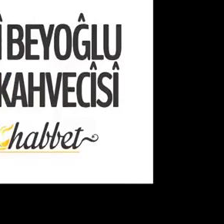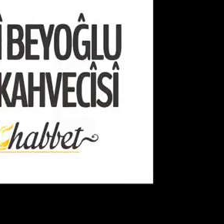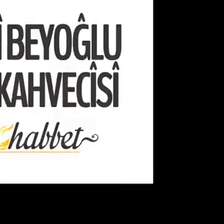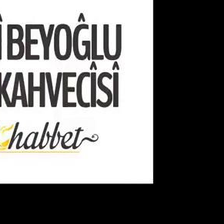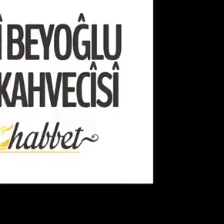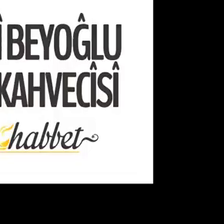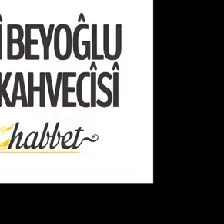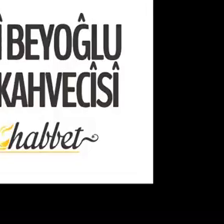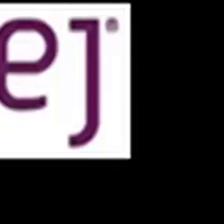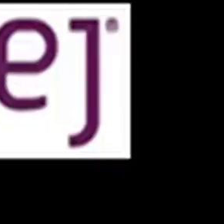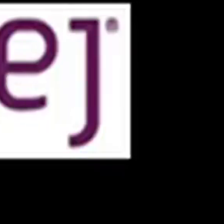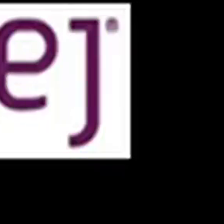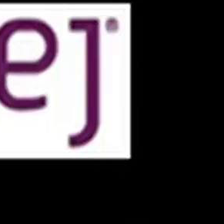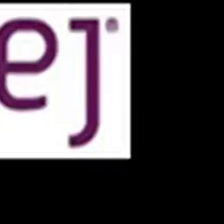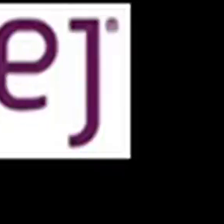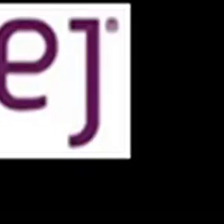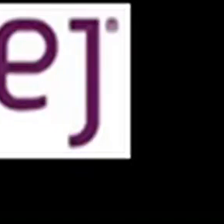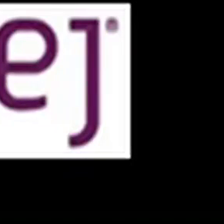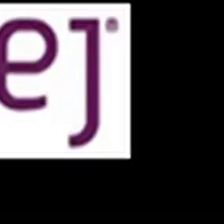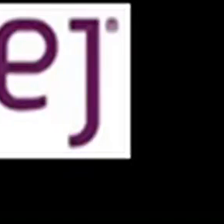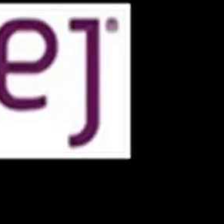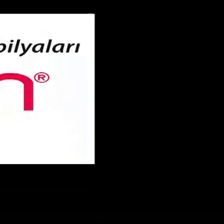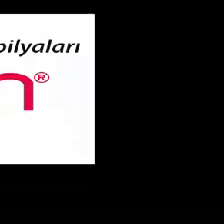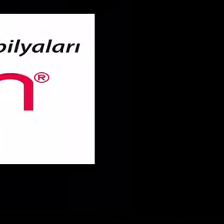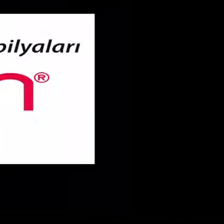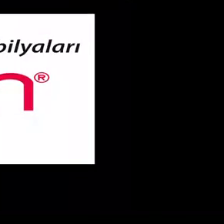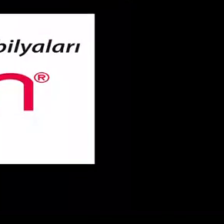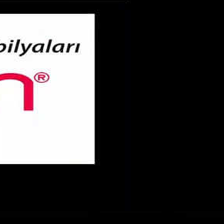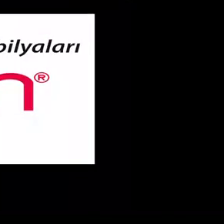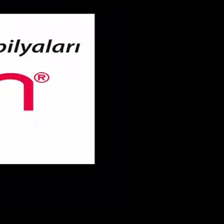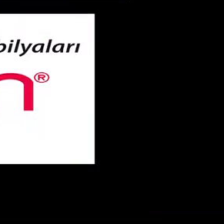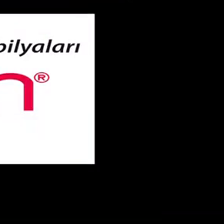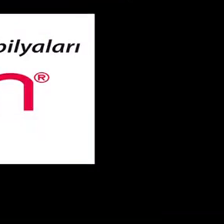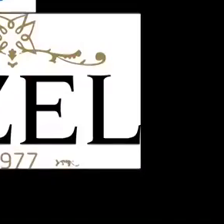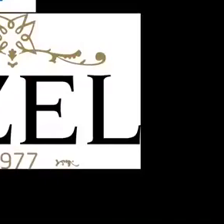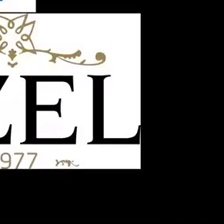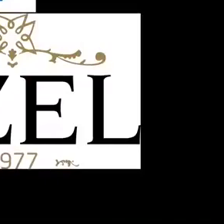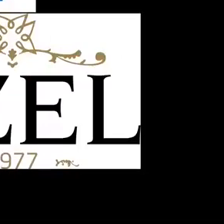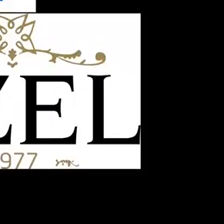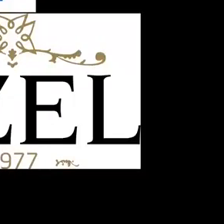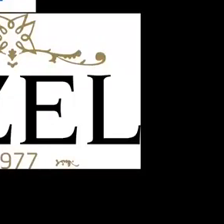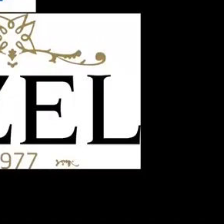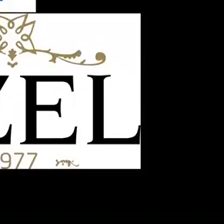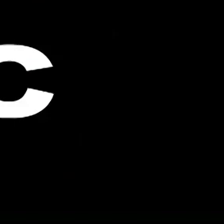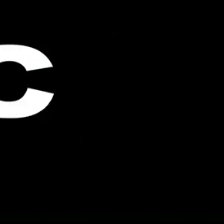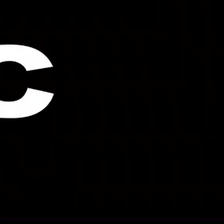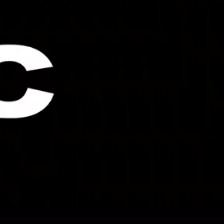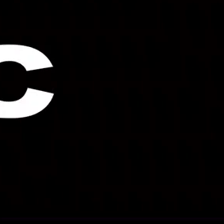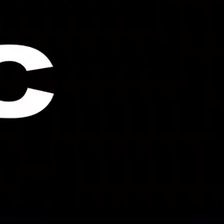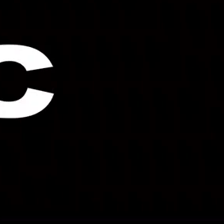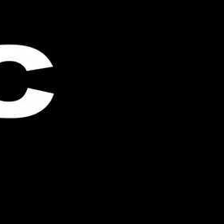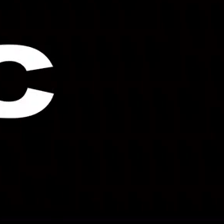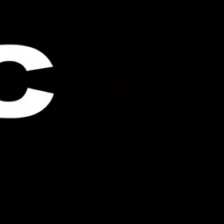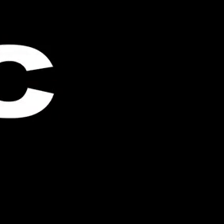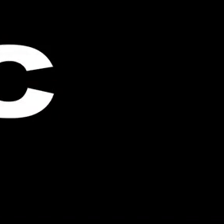Yapımcı Birol Güven. Senaryo Birol Güven, Caner Güler. Genel Koordinatör Cesur Taş. Müzik Aydın Sarman, Burcu Güven. Yapım Koordinatörü Ömür Taş.